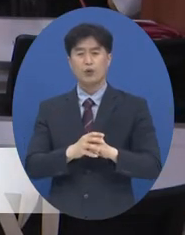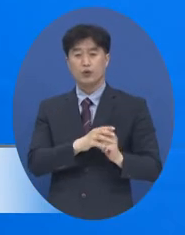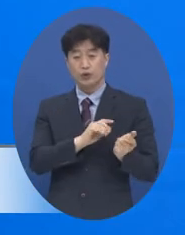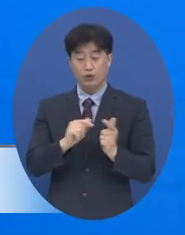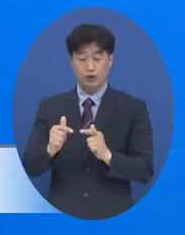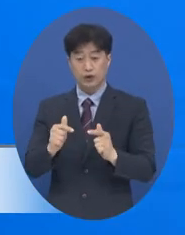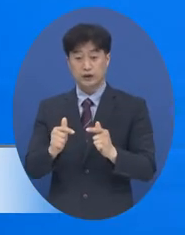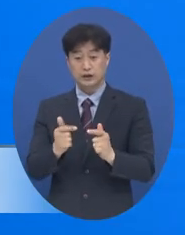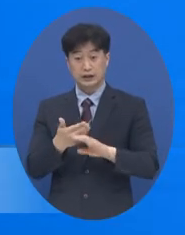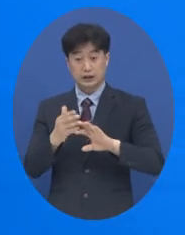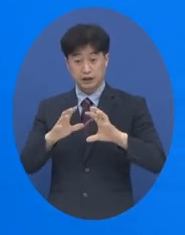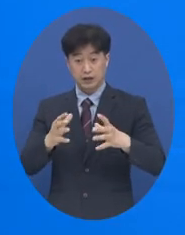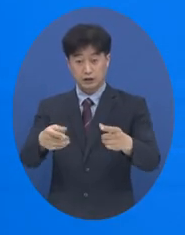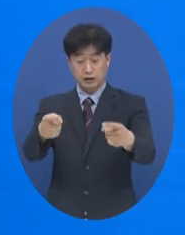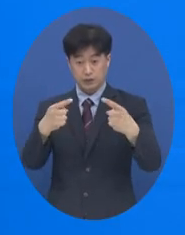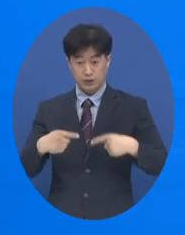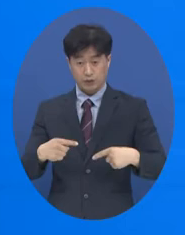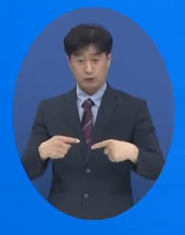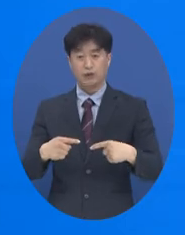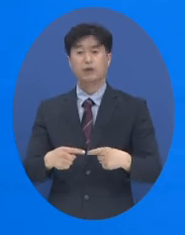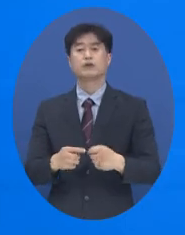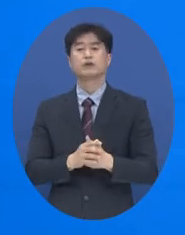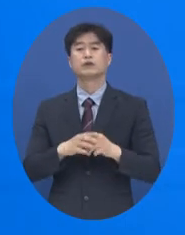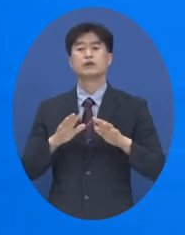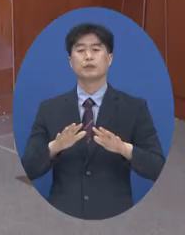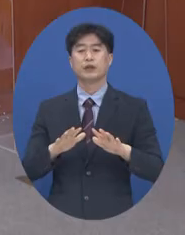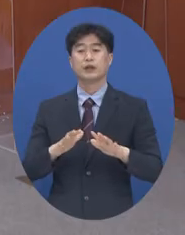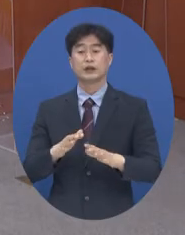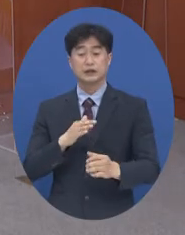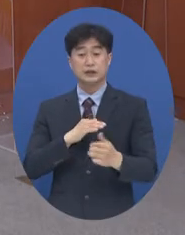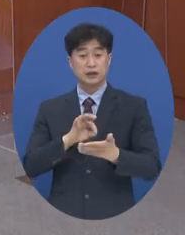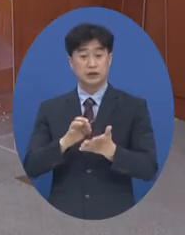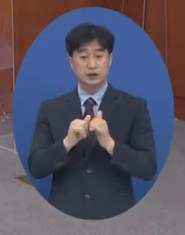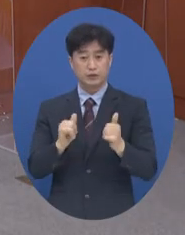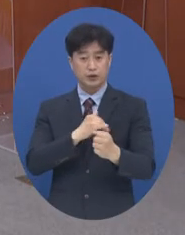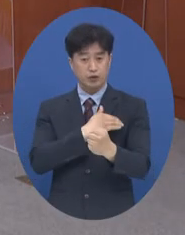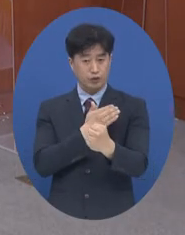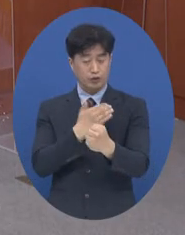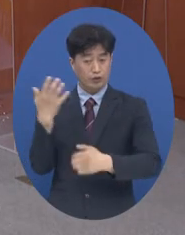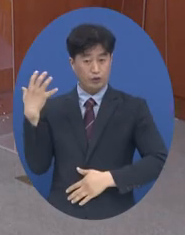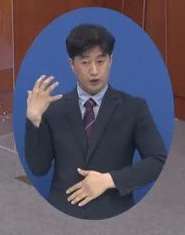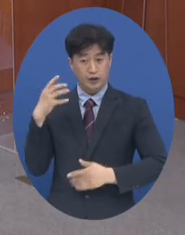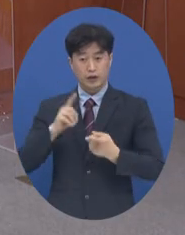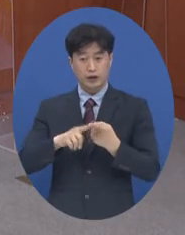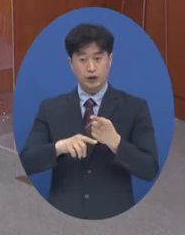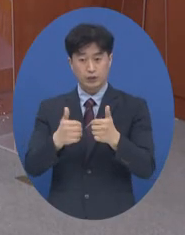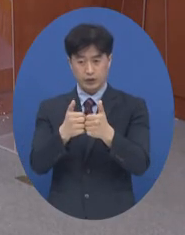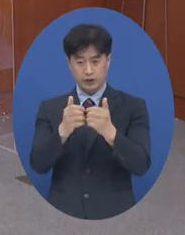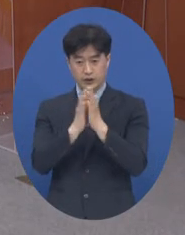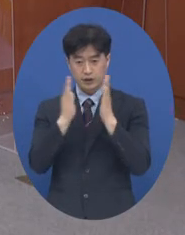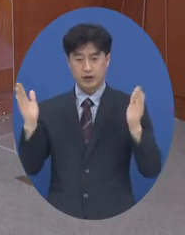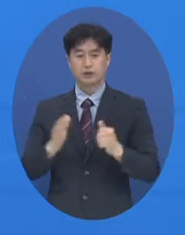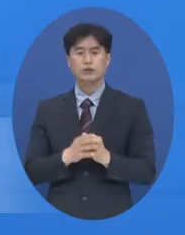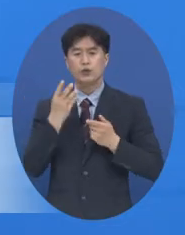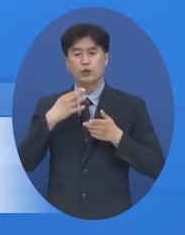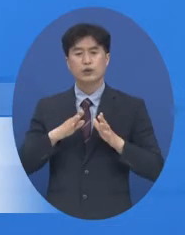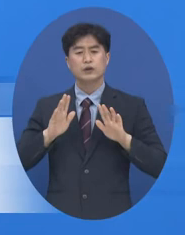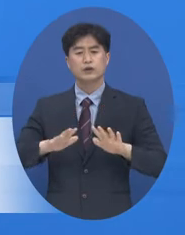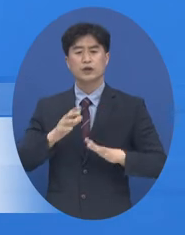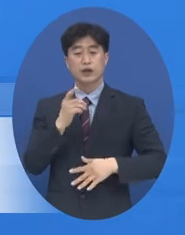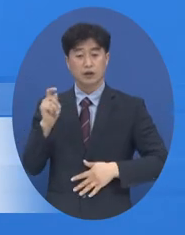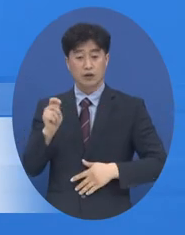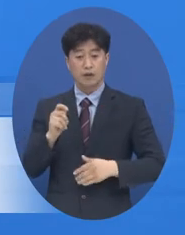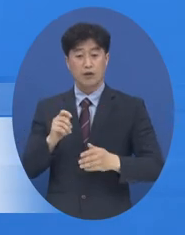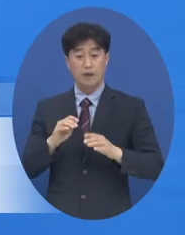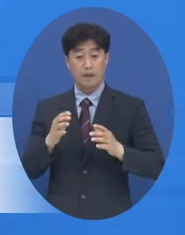해외 민간기구가 참여하는 이번 포럼에선 사용자의 역할에 대해 논하는 데이터 주권 토론회도 진행됩니다.